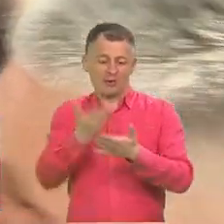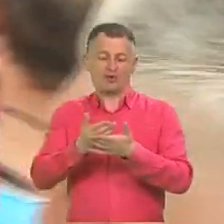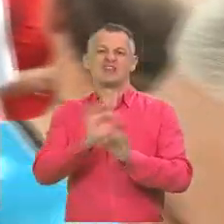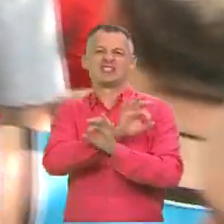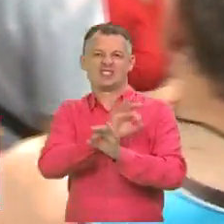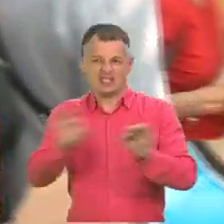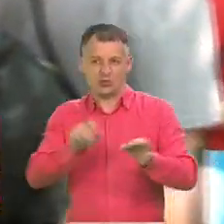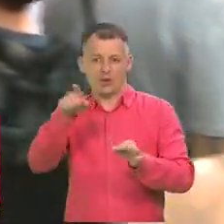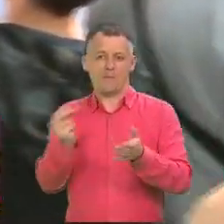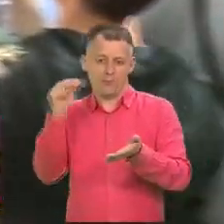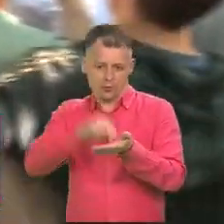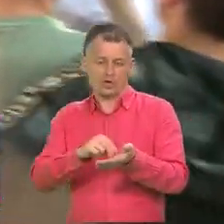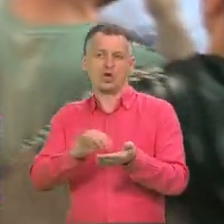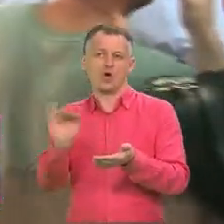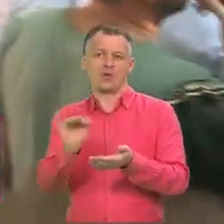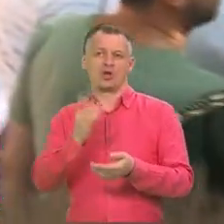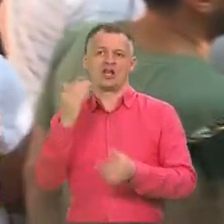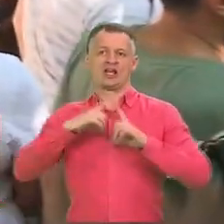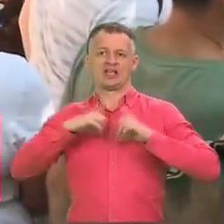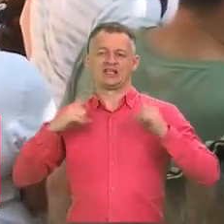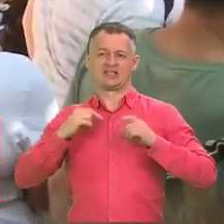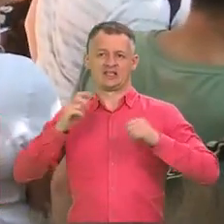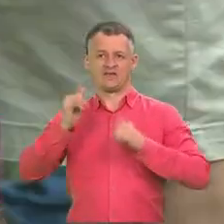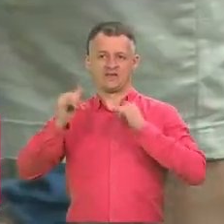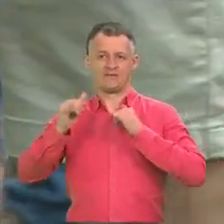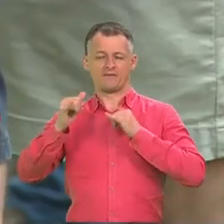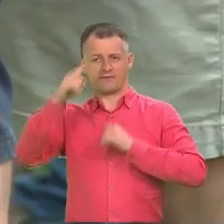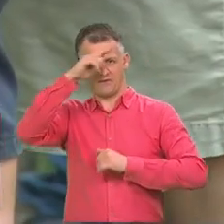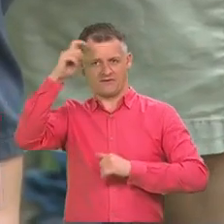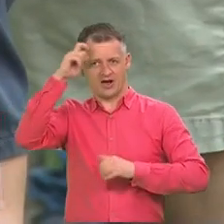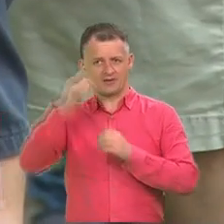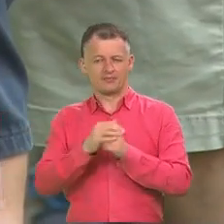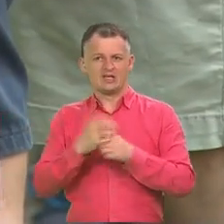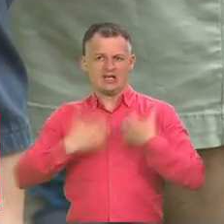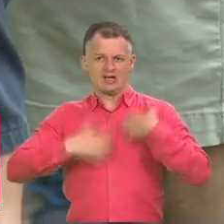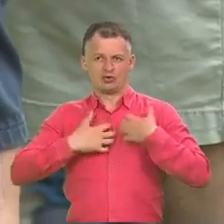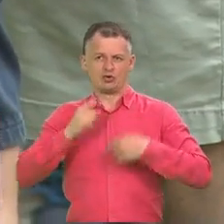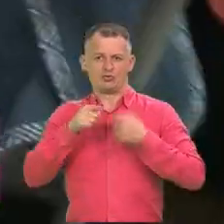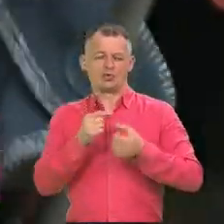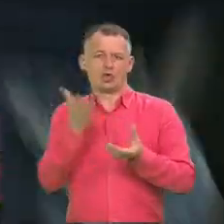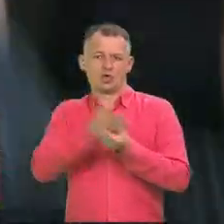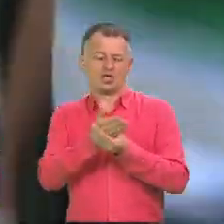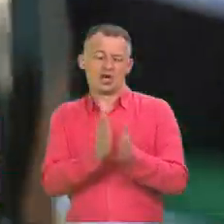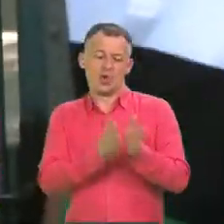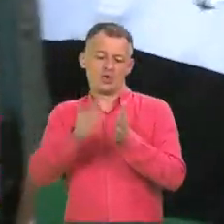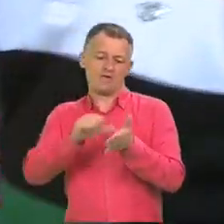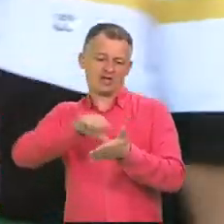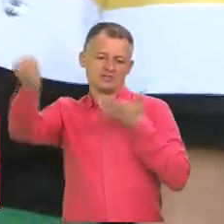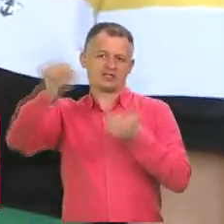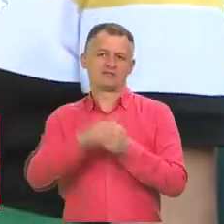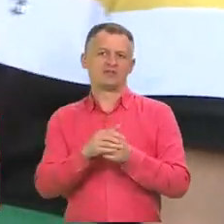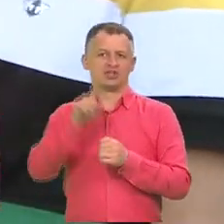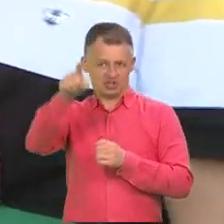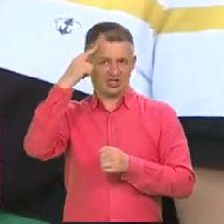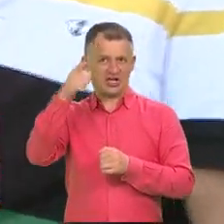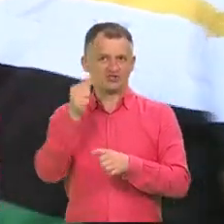că își pot înscrie copiii la grădinițele de vară. Frustrarea a crescut după ce unele dosare au fost respinse. Ați venit pregătită cu tot cu scaunul, nu știați ce vă